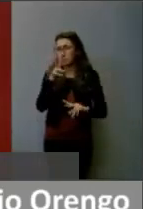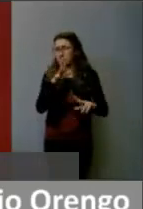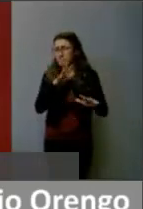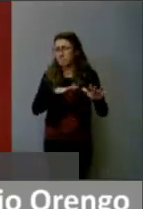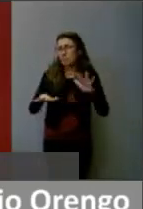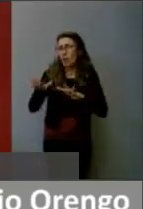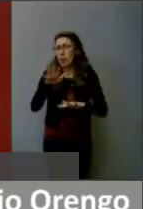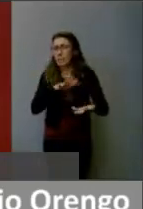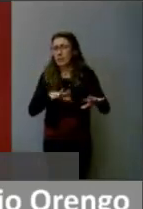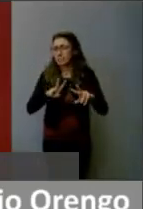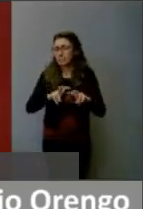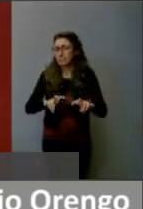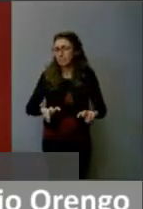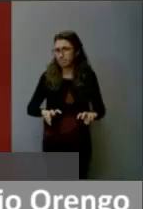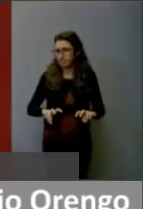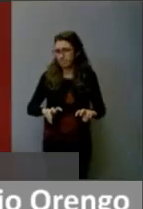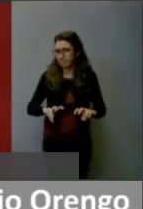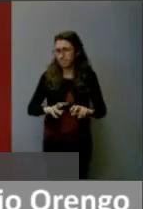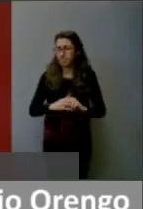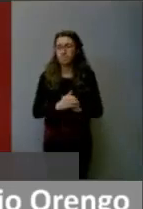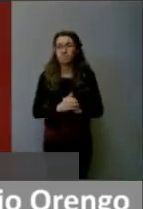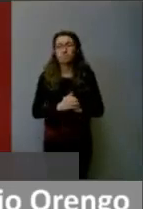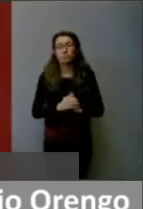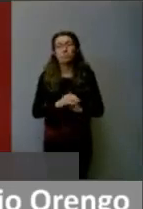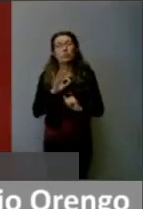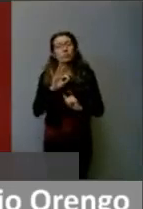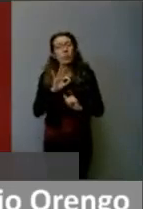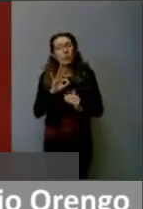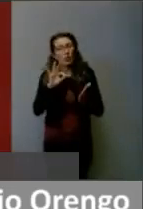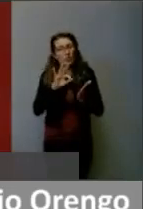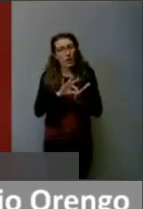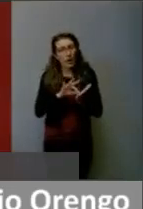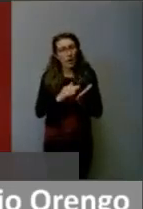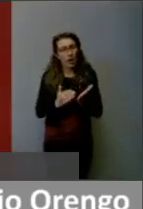accennava poc'anzi in relazione alla data in cui